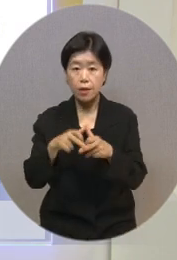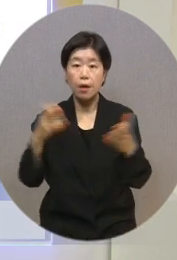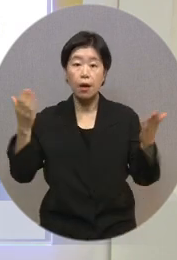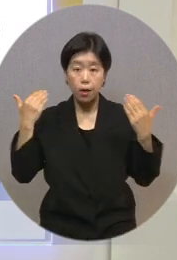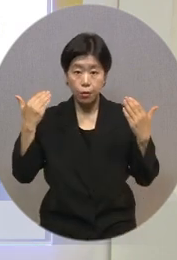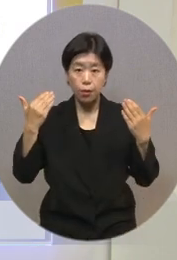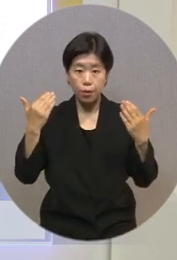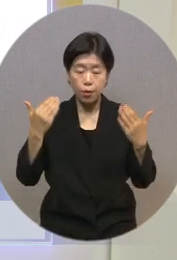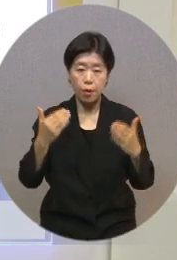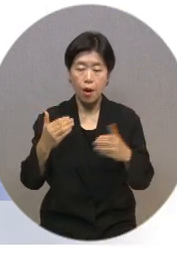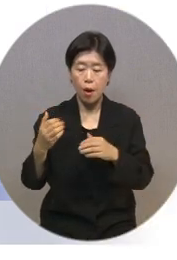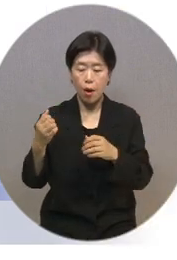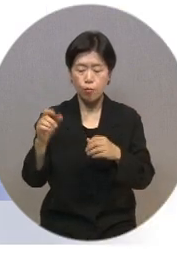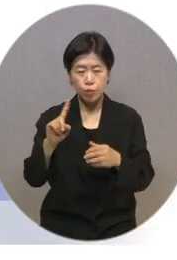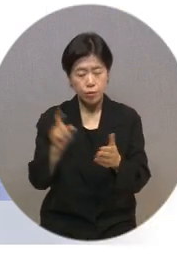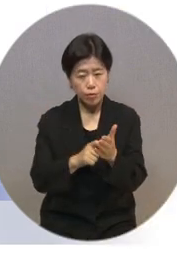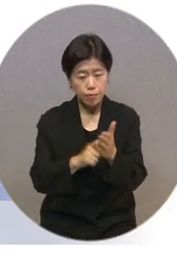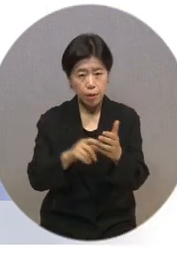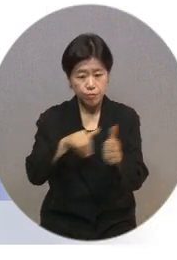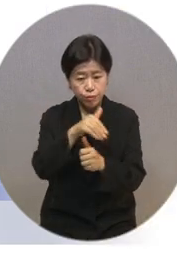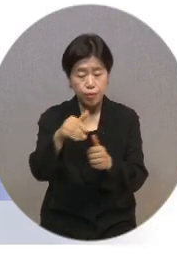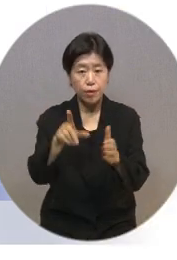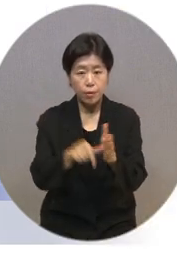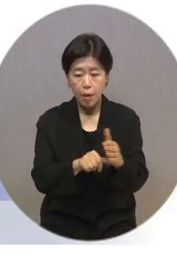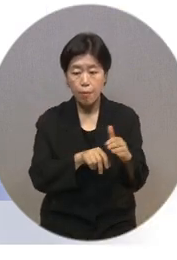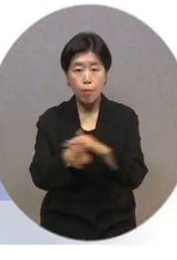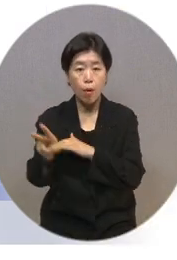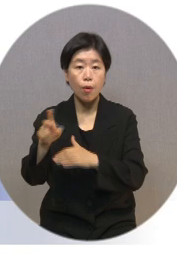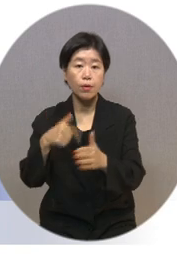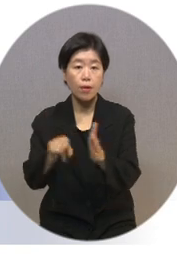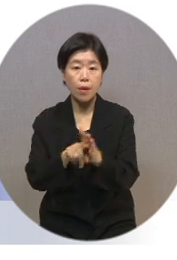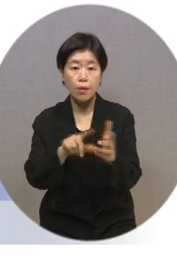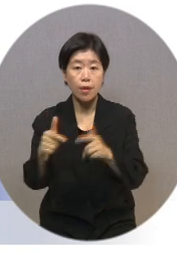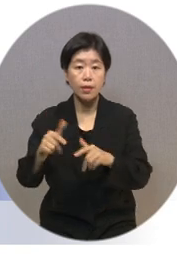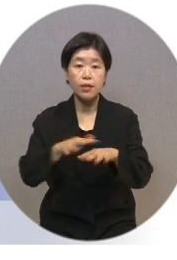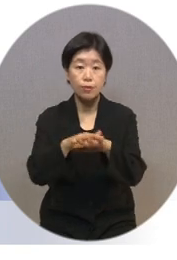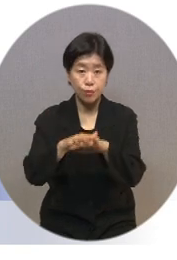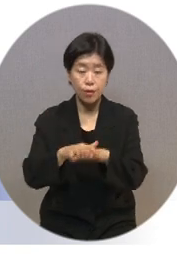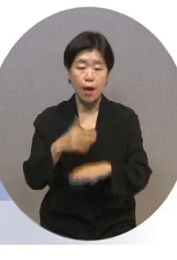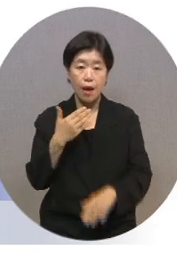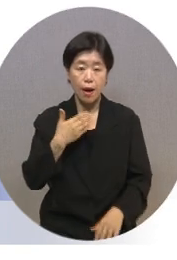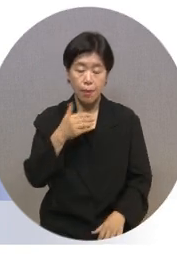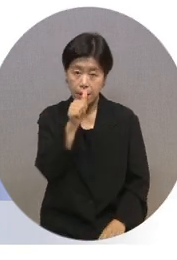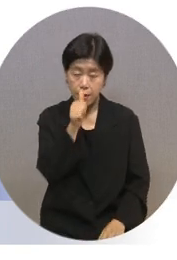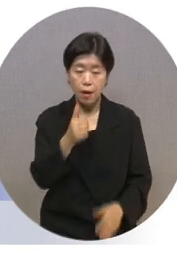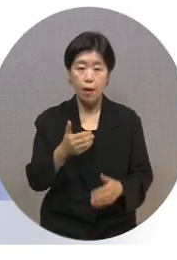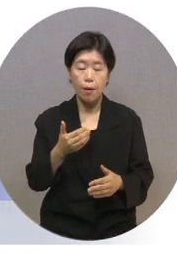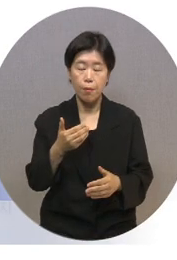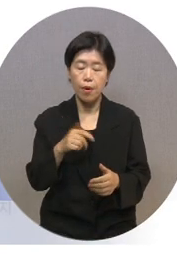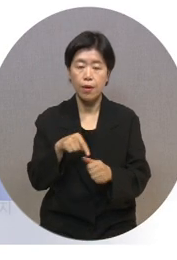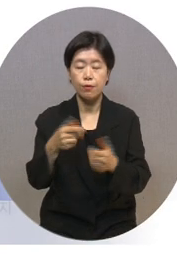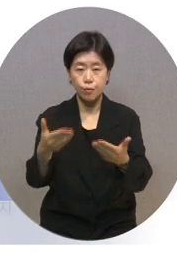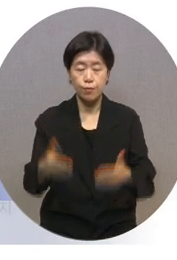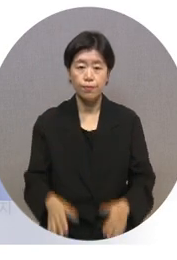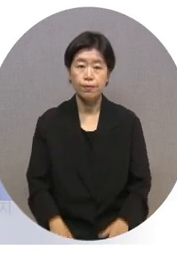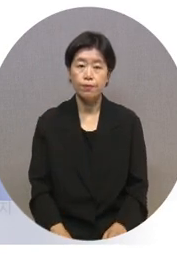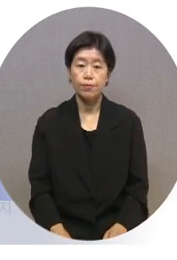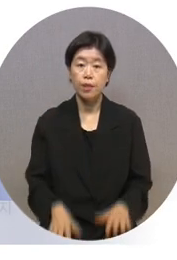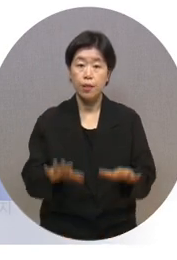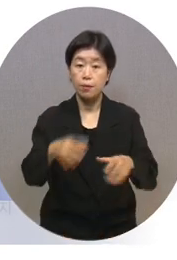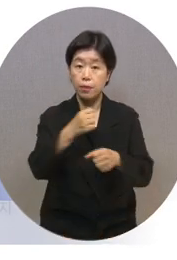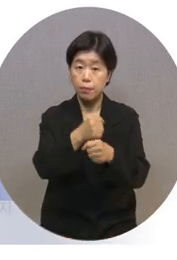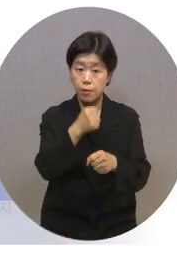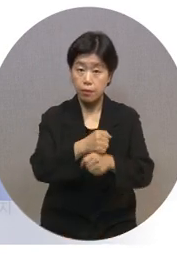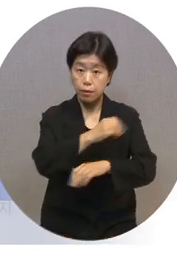점자 안내도와 대전, 대구, 광주 지하철 노선 점자 안내도를 제작했습니다. 이번에